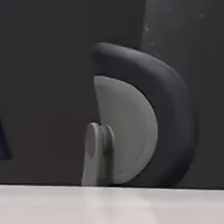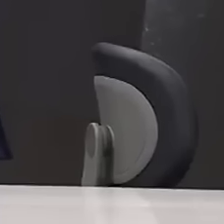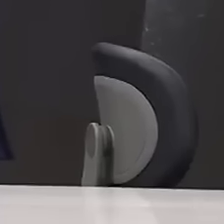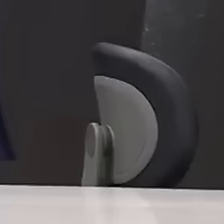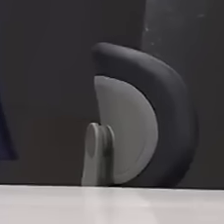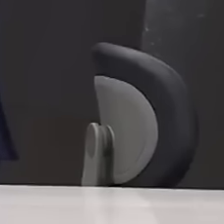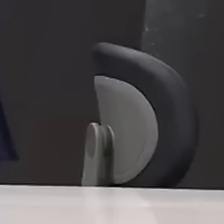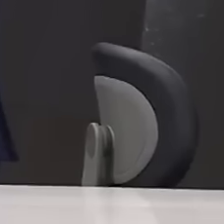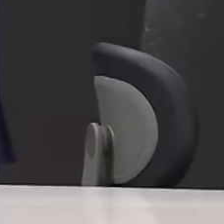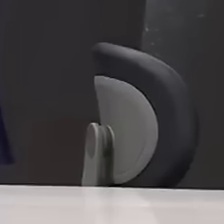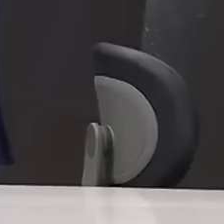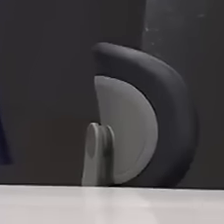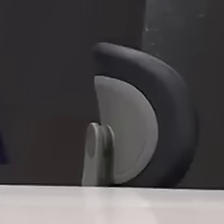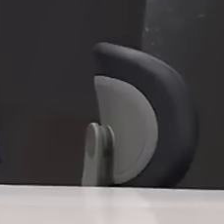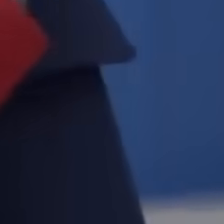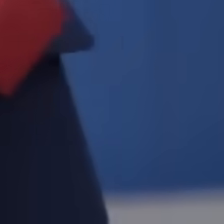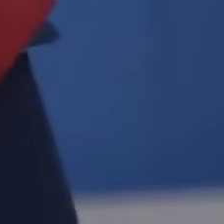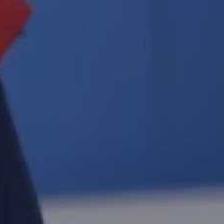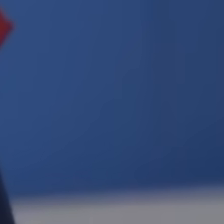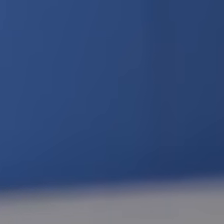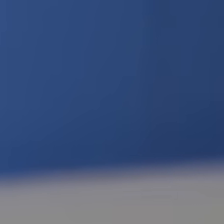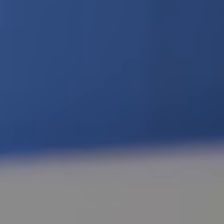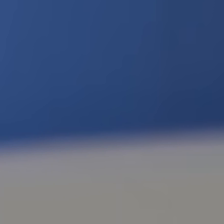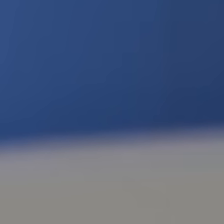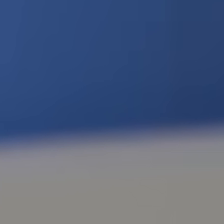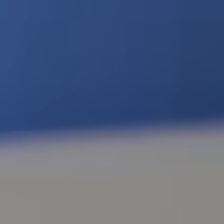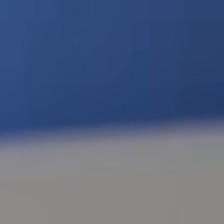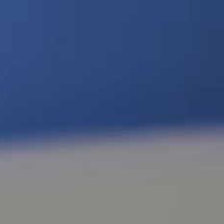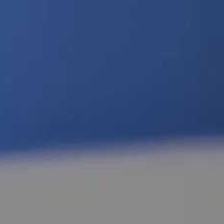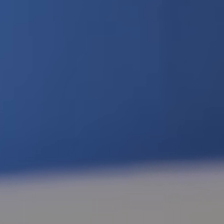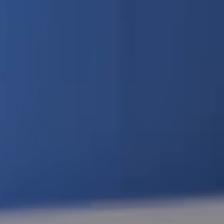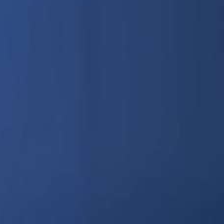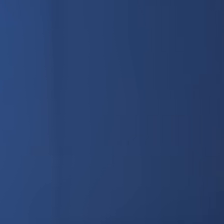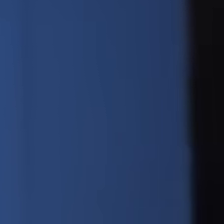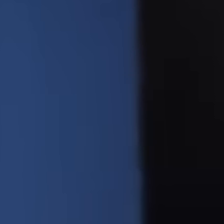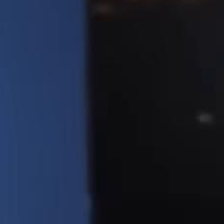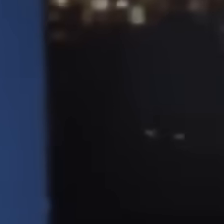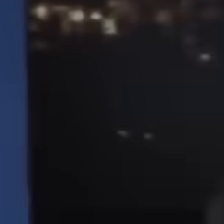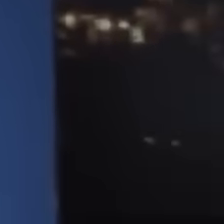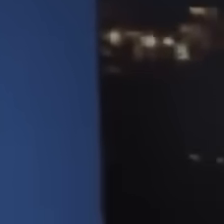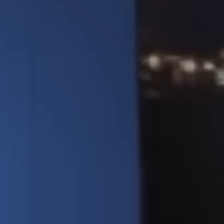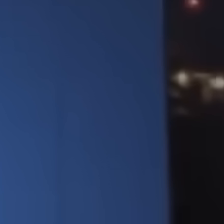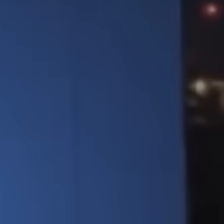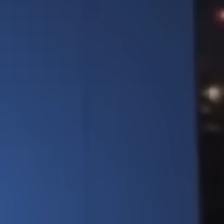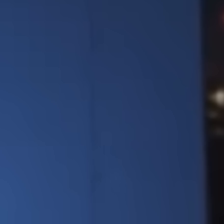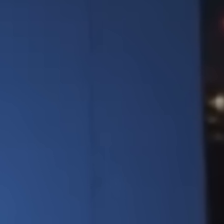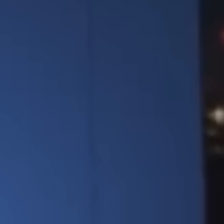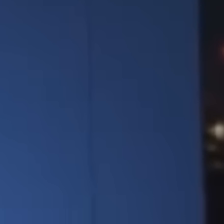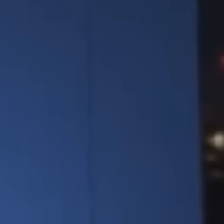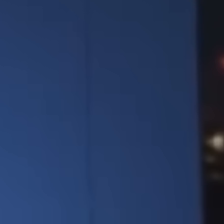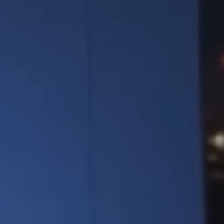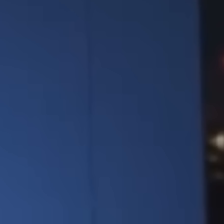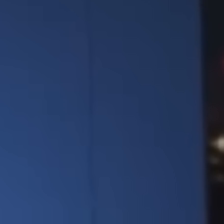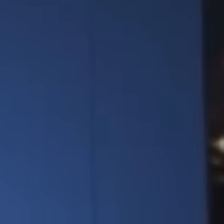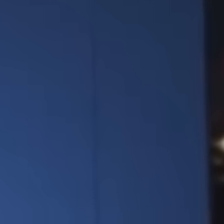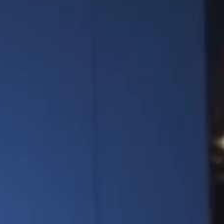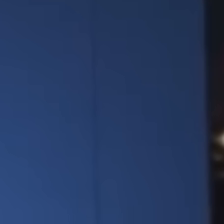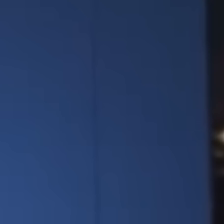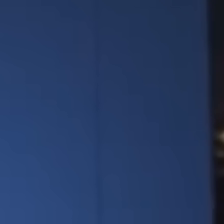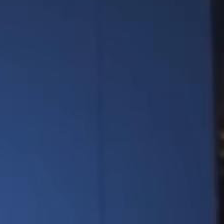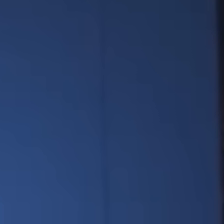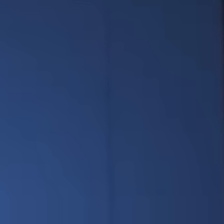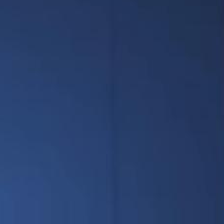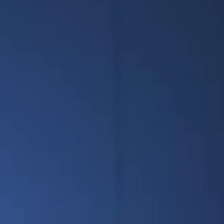주시면 어네 알겠습니다 이게 그러면 제가 자세 자세를 한번 예네 잡아